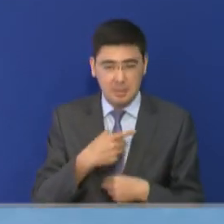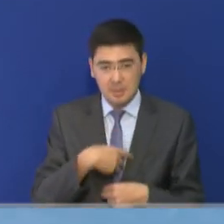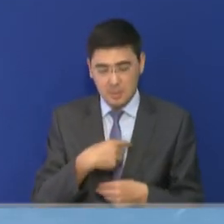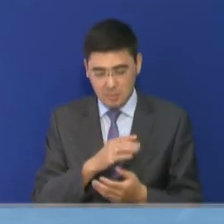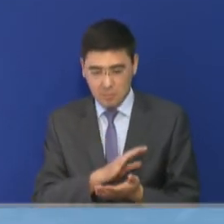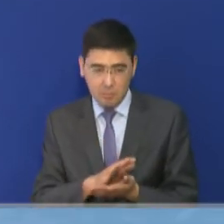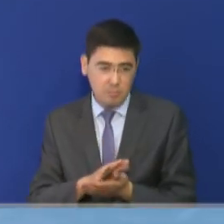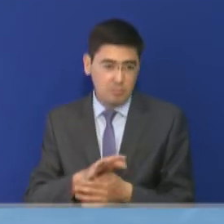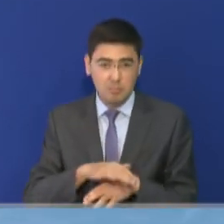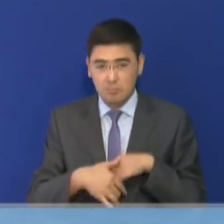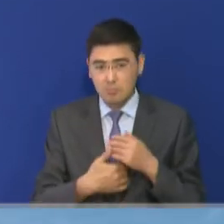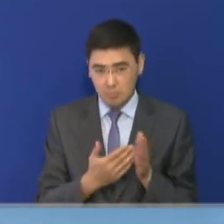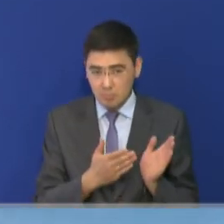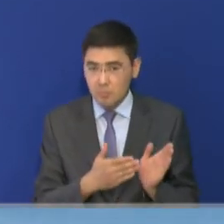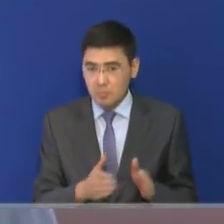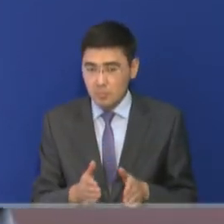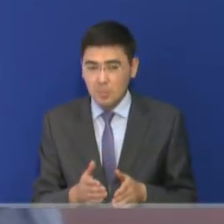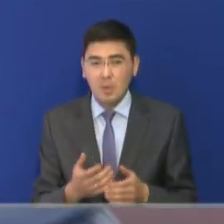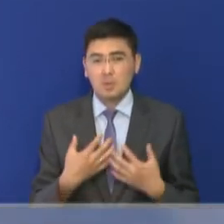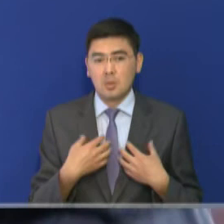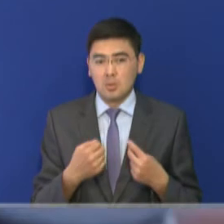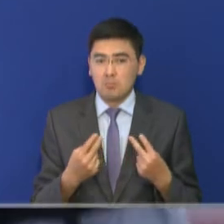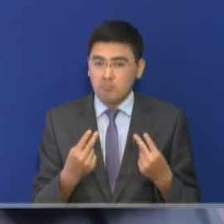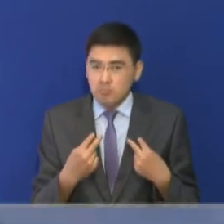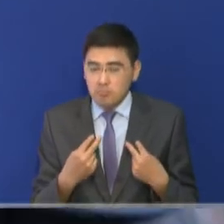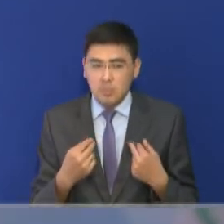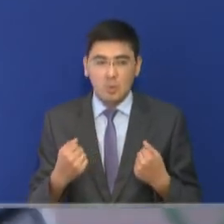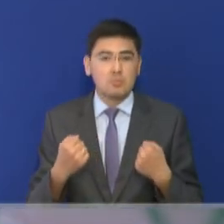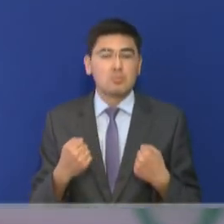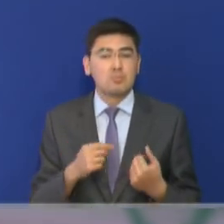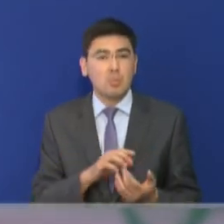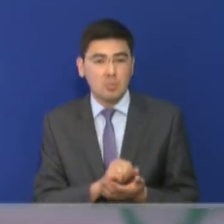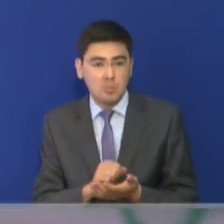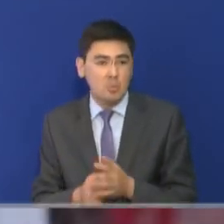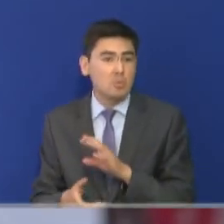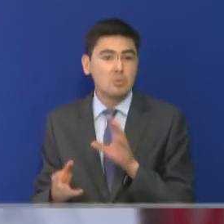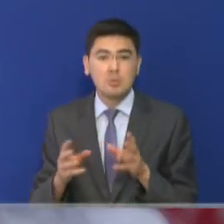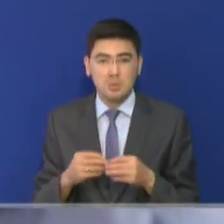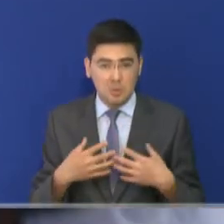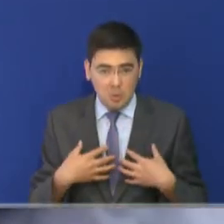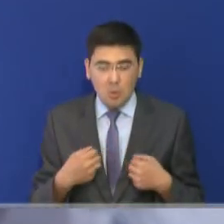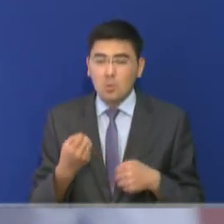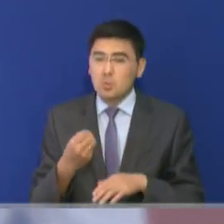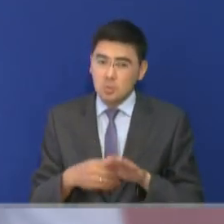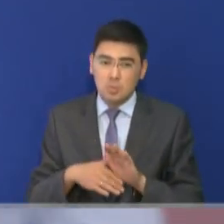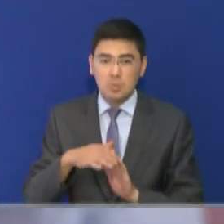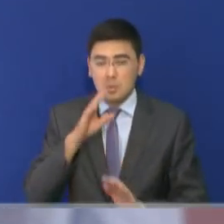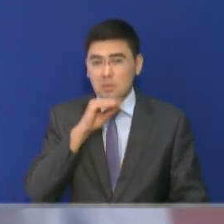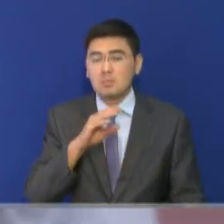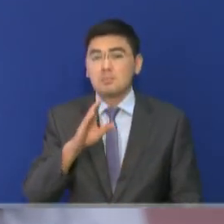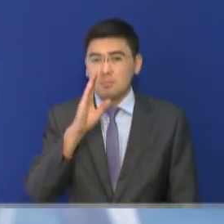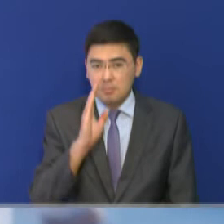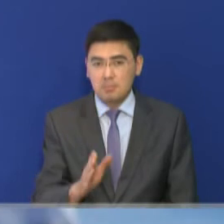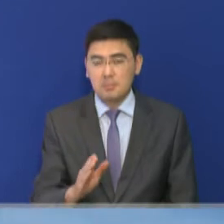маңызды. Сондай-ақ салауатты өмір салтын ұстанып, спортпен шұғылдану адамның көңіл күйіне де оң әсер ететіні сөзсіз. Рыскүл